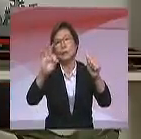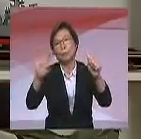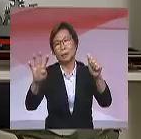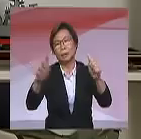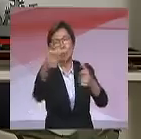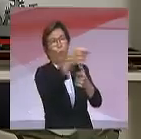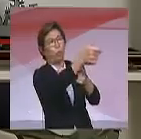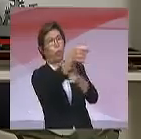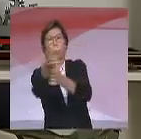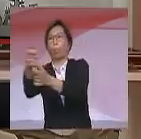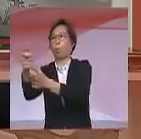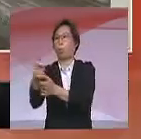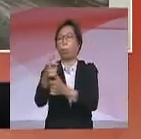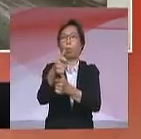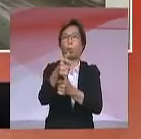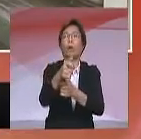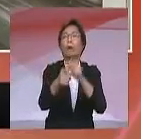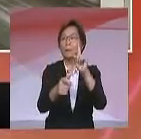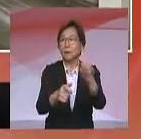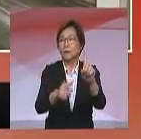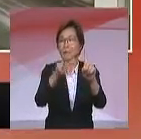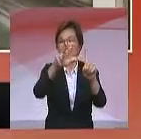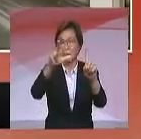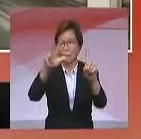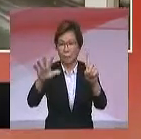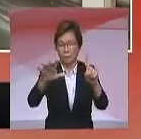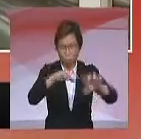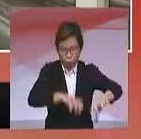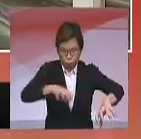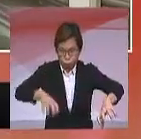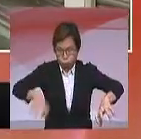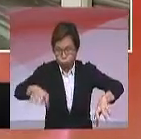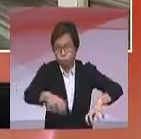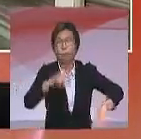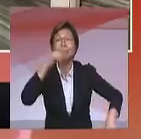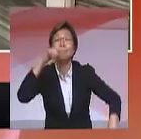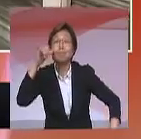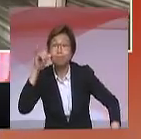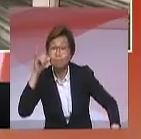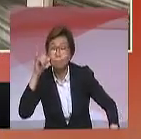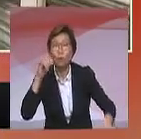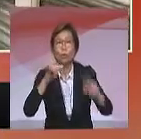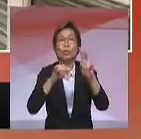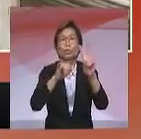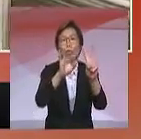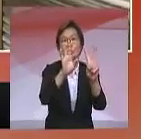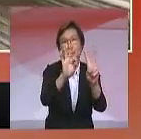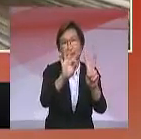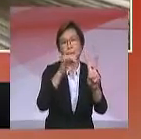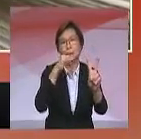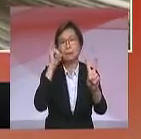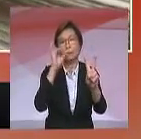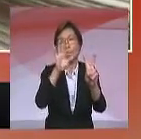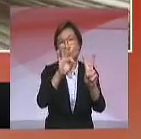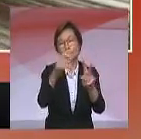10,594 operasi yang merangkumi 135 zon. Semalam sebanyak 29